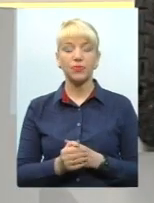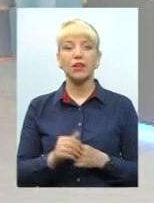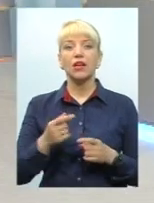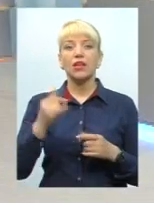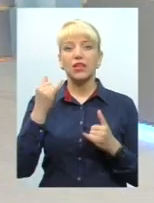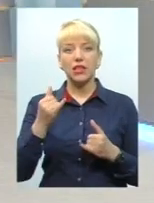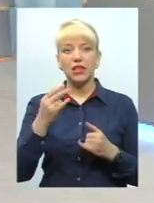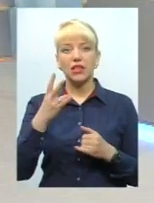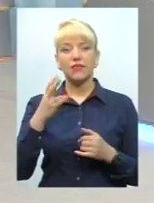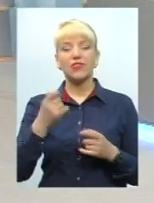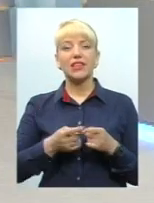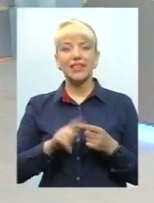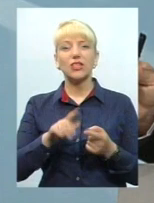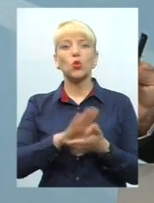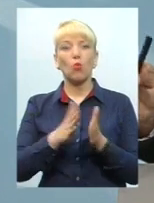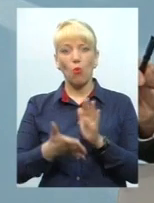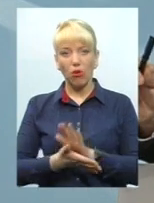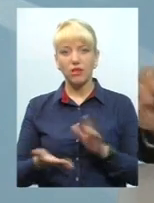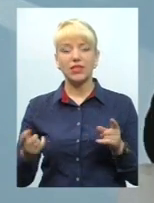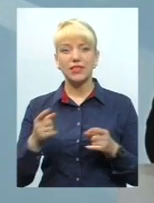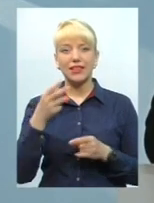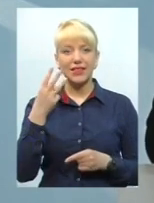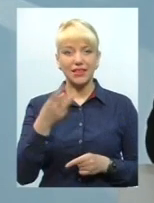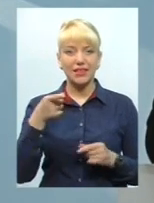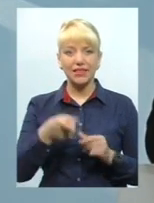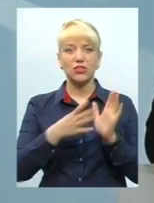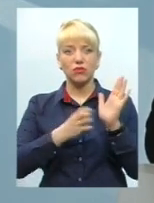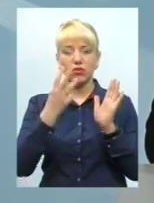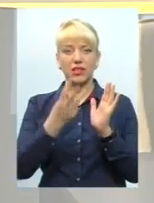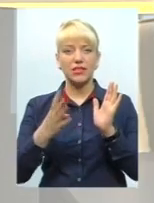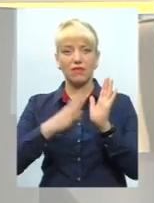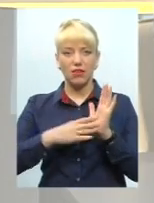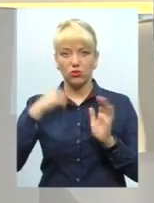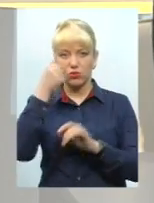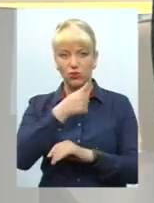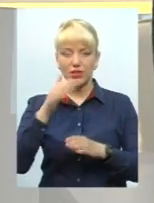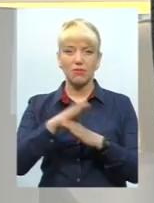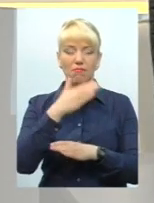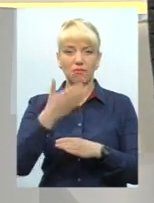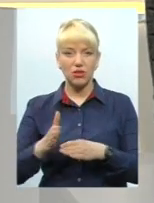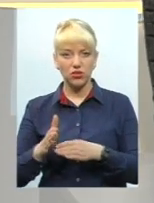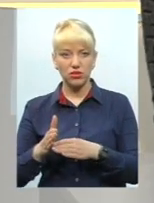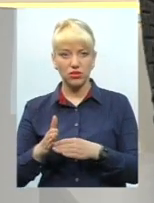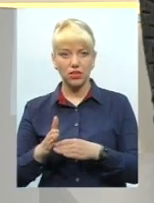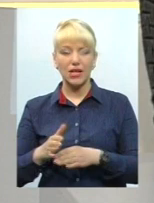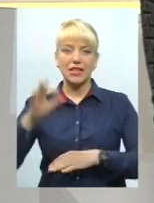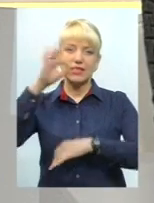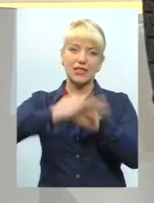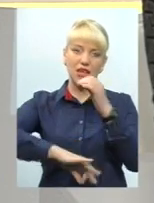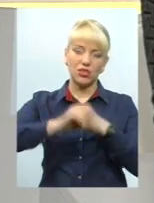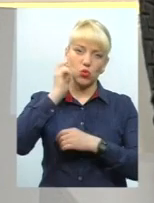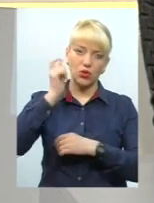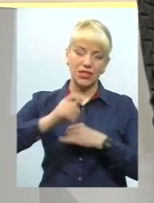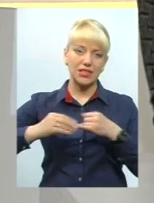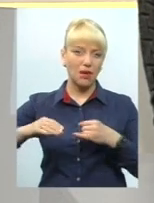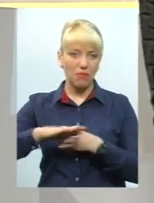тими в тих домовленостях 39-го року між щодо західноукраїнських земель